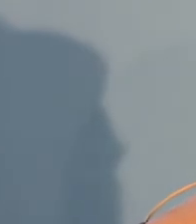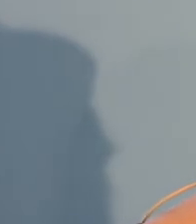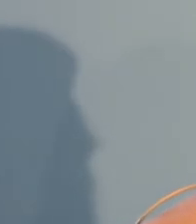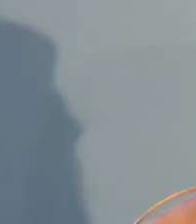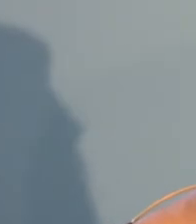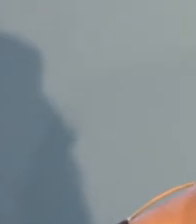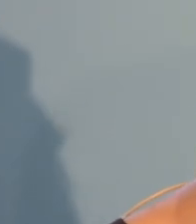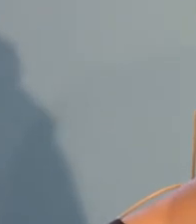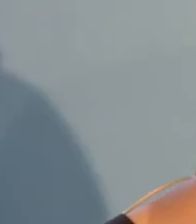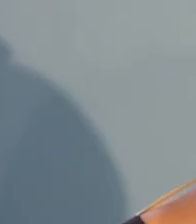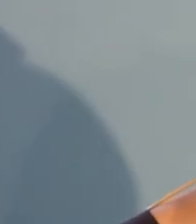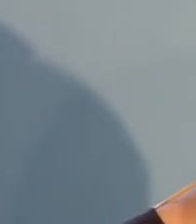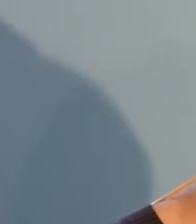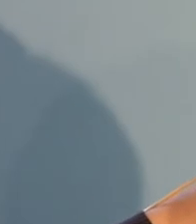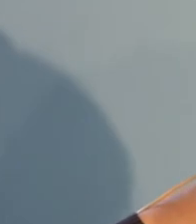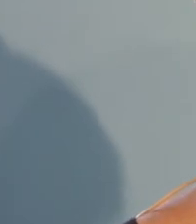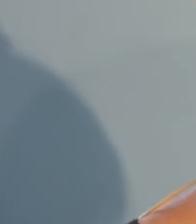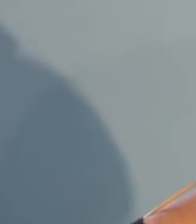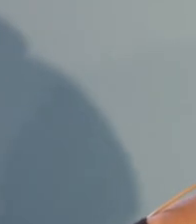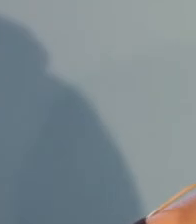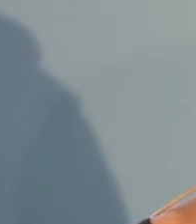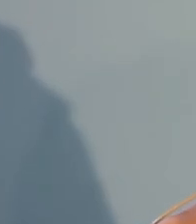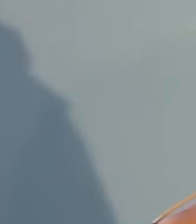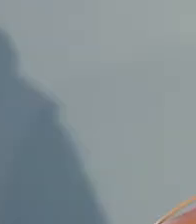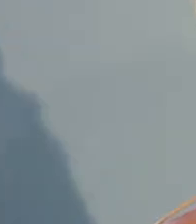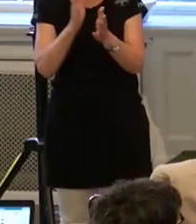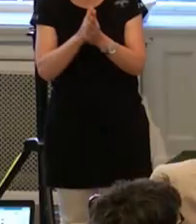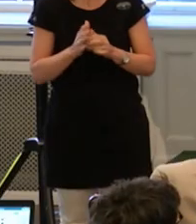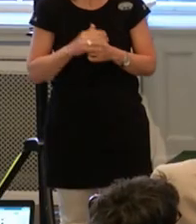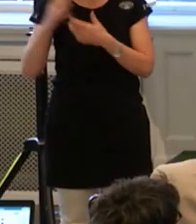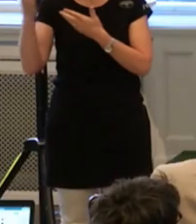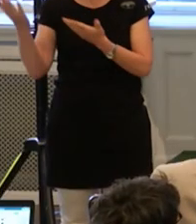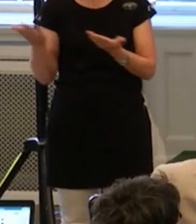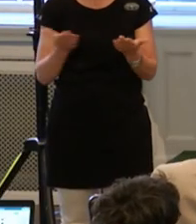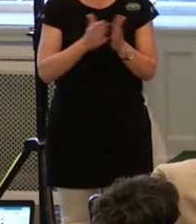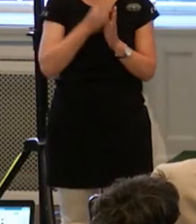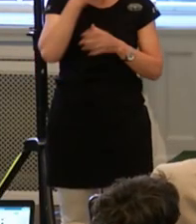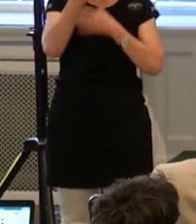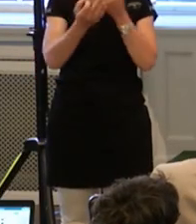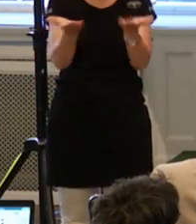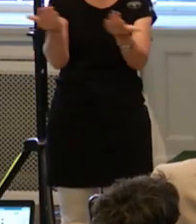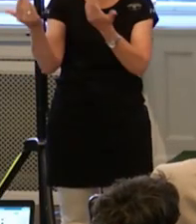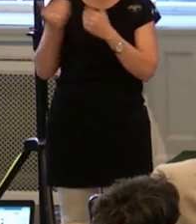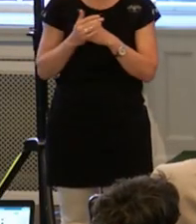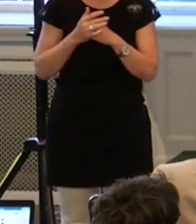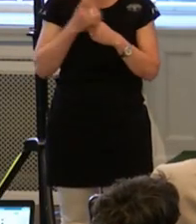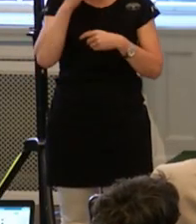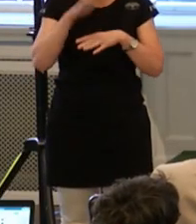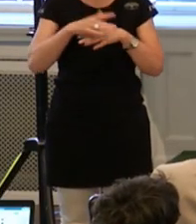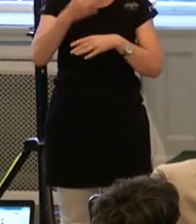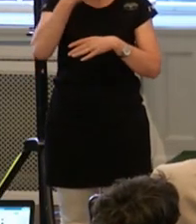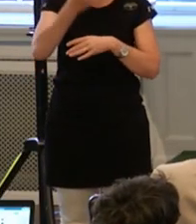till att ändra våra verktyg efterhand som det behövs. Välkommen in med frågor, och jag menar frågor som rör det vi pratar om här.